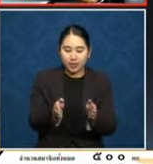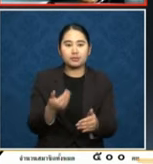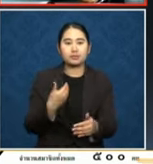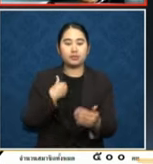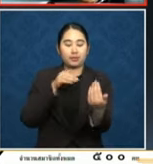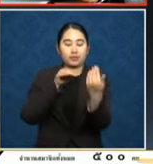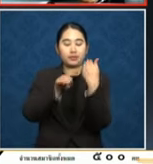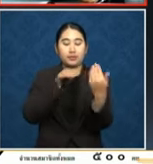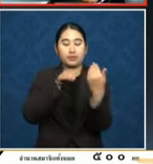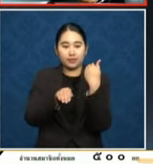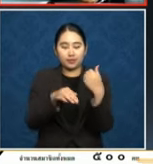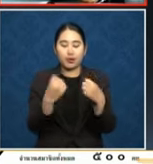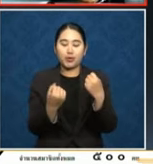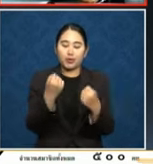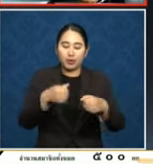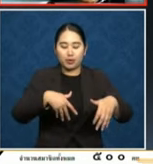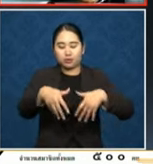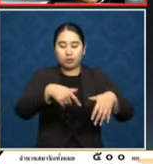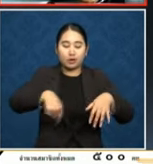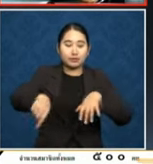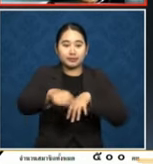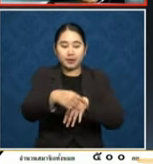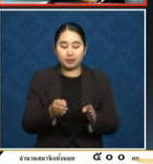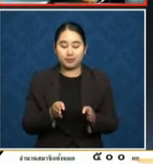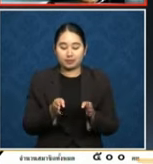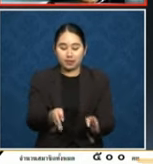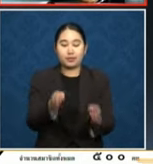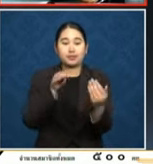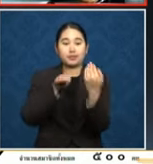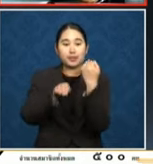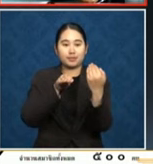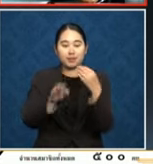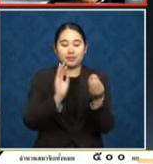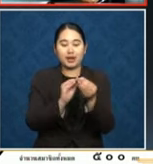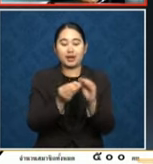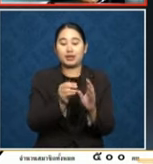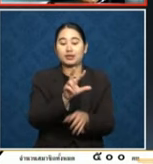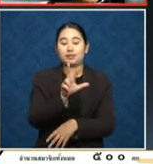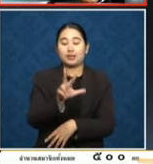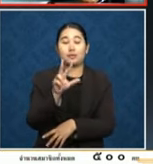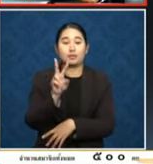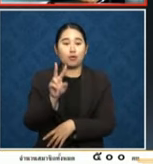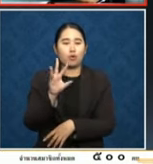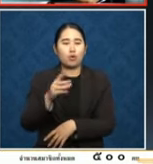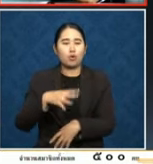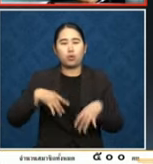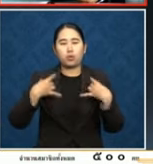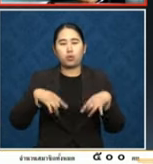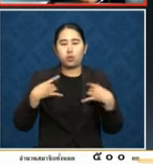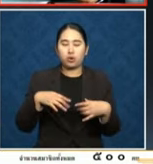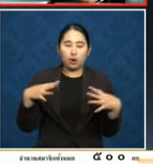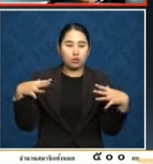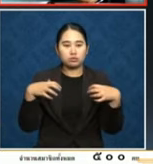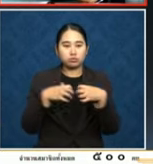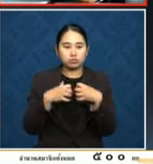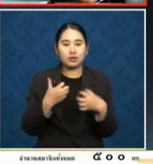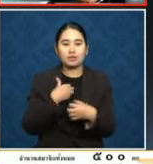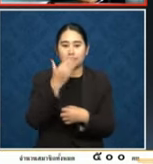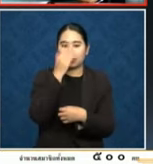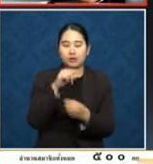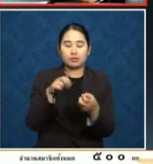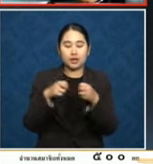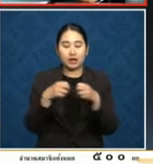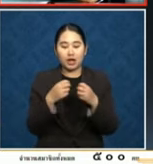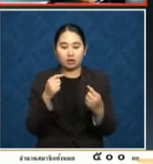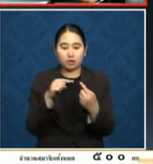เส้นทางของราษฎรและชุมชนที่อยู่บนถนนทางหลวง3326เสี่ยงต่อการเกิดอุบัติเหตุในการเข้าออกหมู่บ้